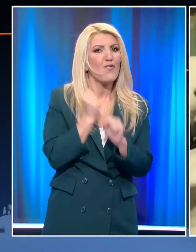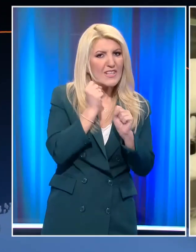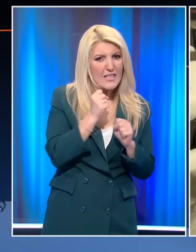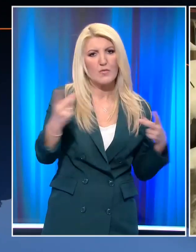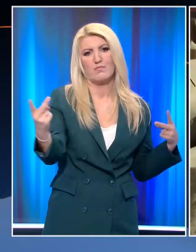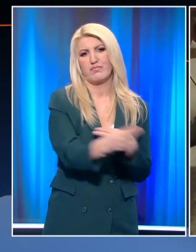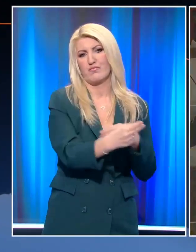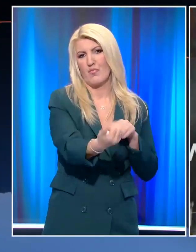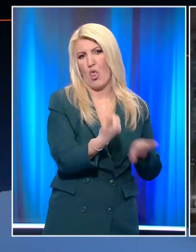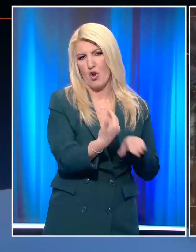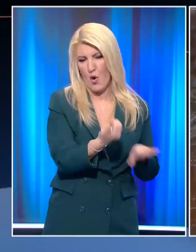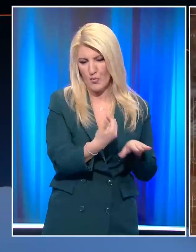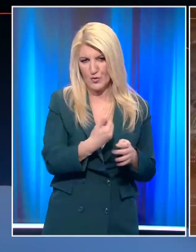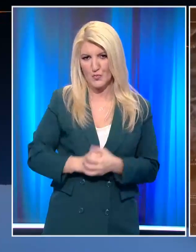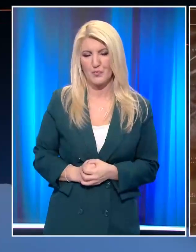Μελισσοχωρίου.